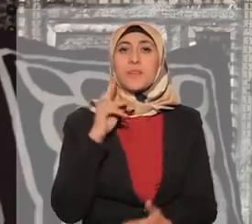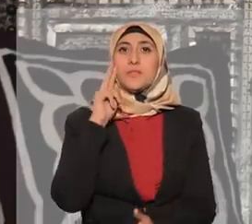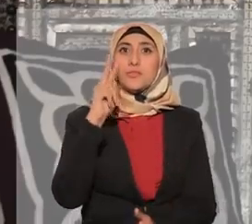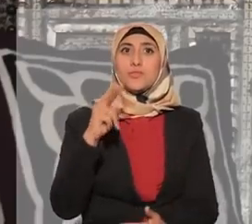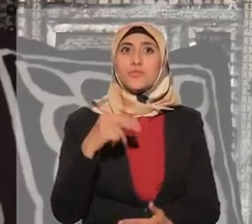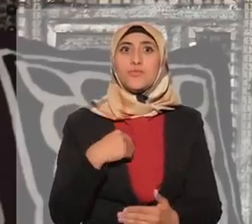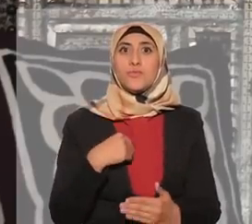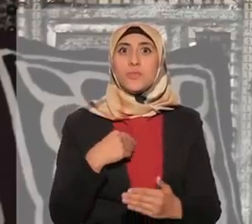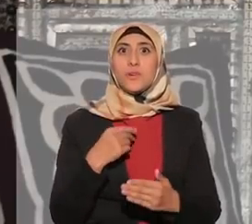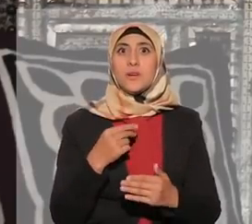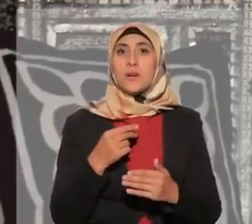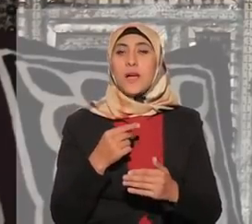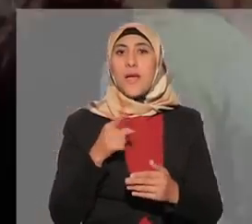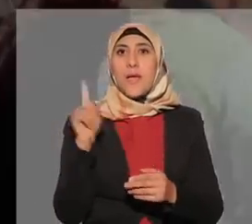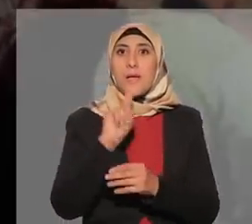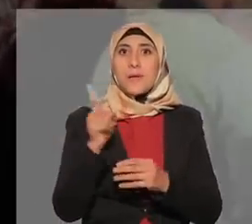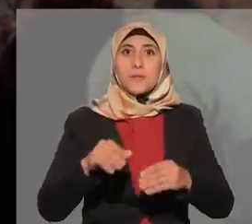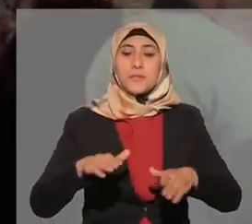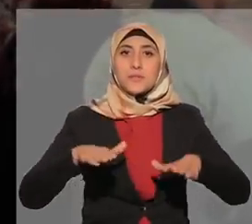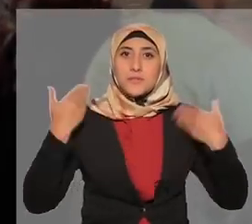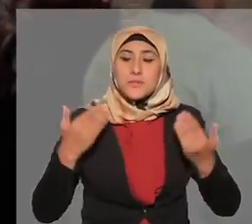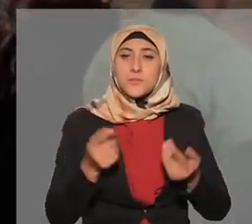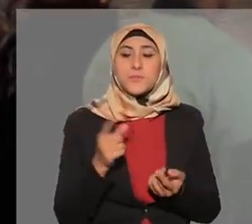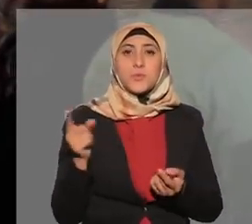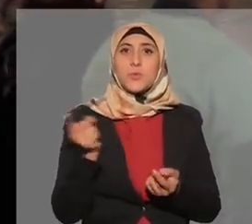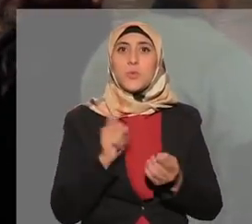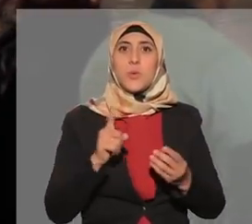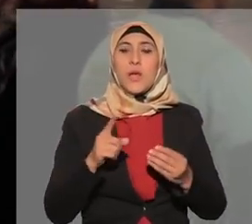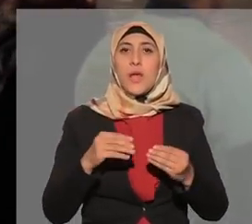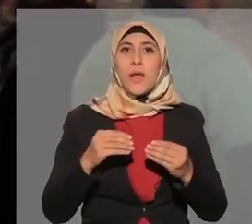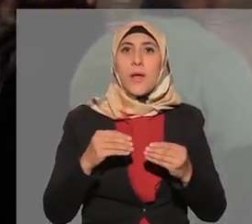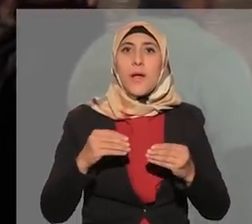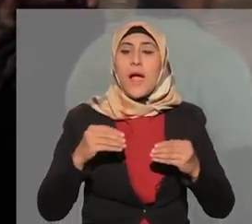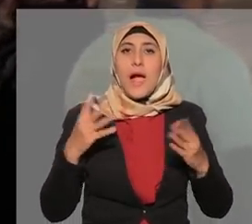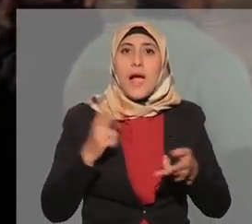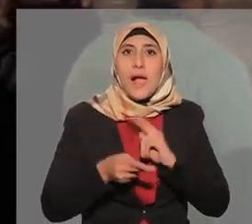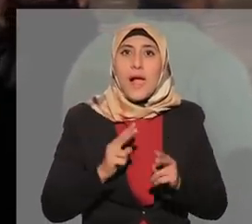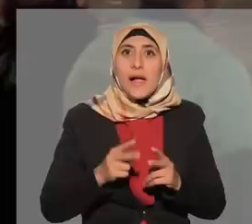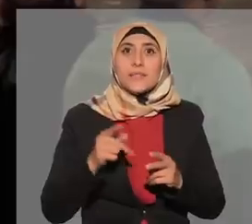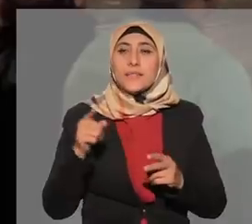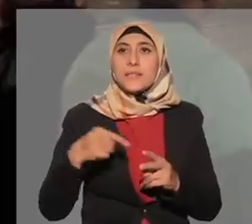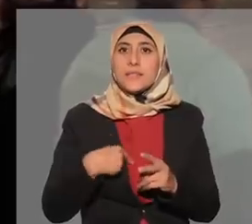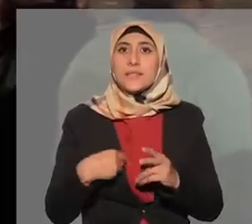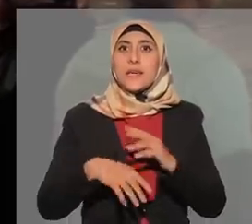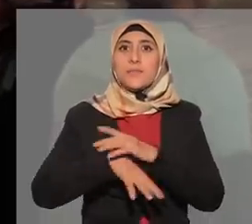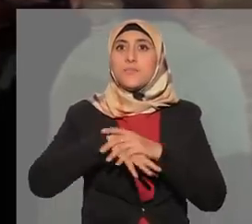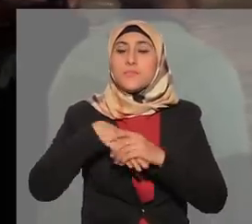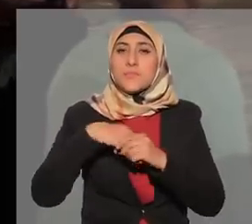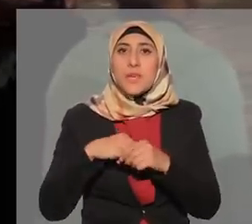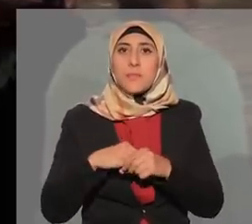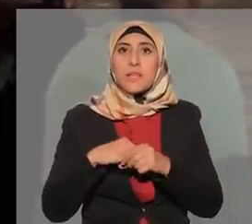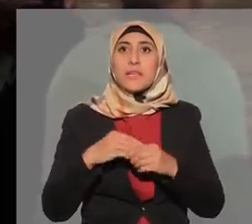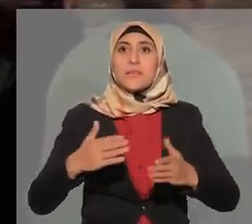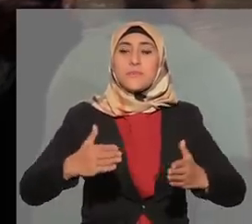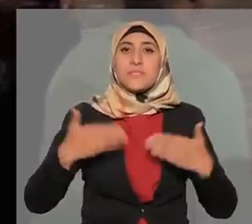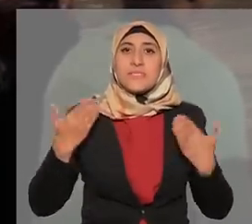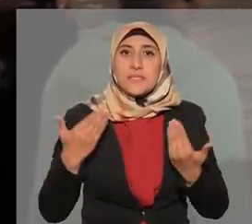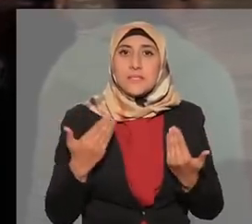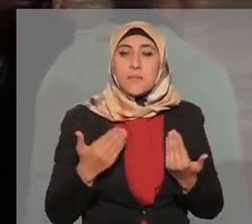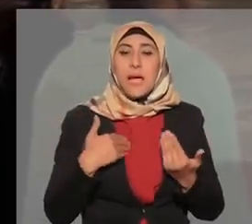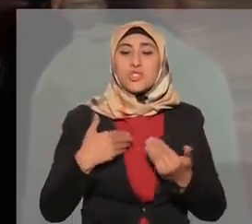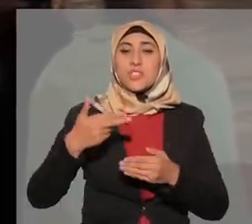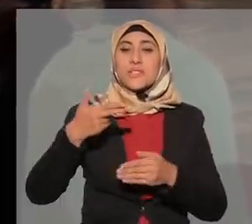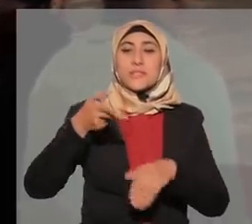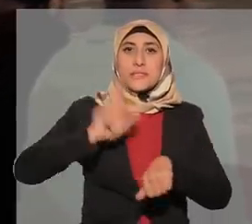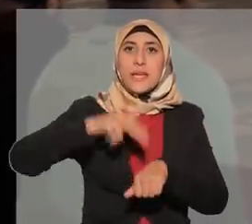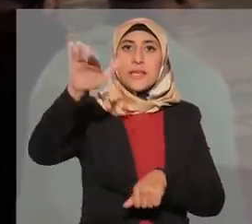يرتقي الإنسان فيها، لا تتركه ولا يتركها، وأن الأحوال تحول، أي تتحول، تذهب عنه، تنصرف